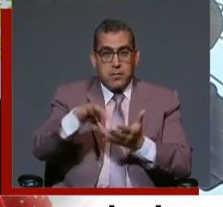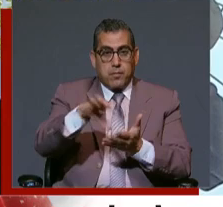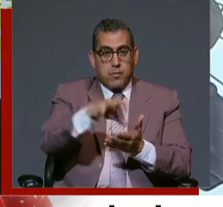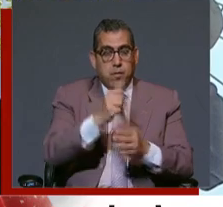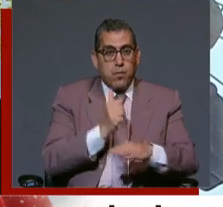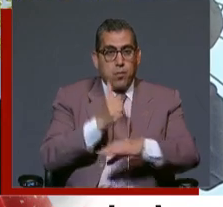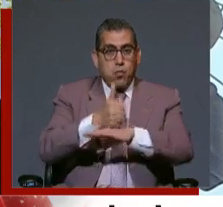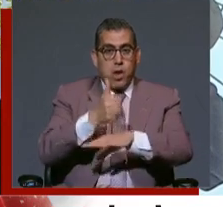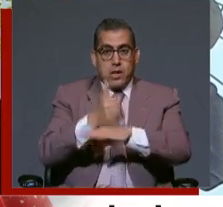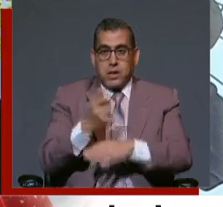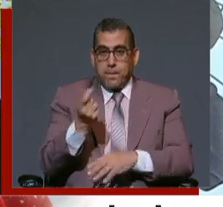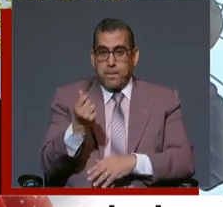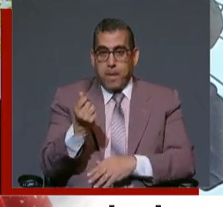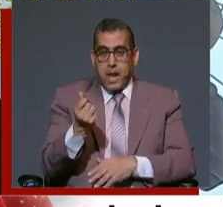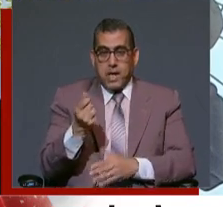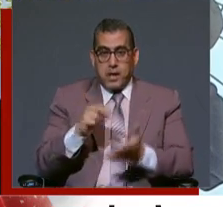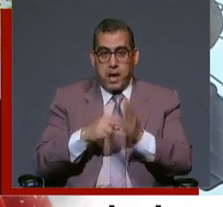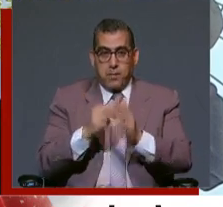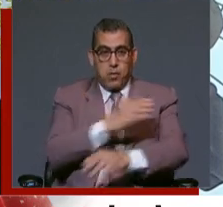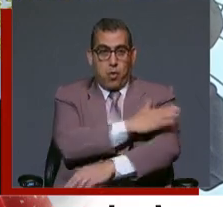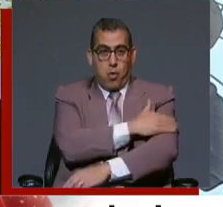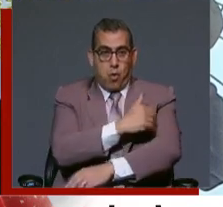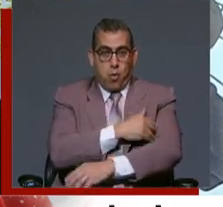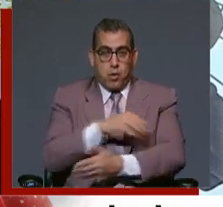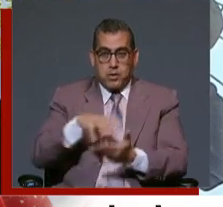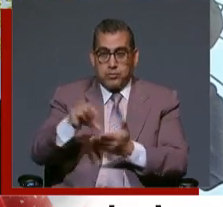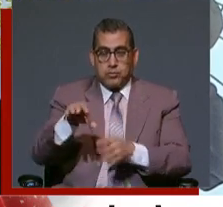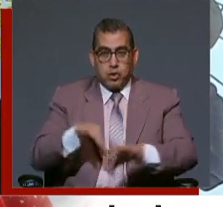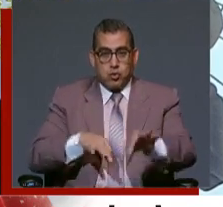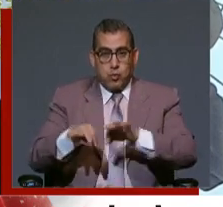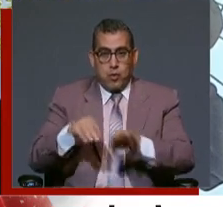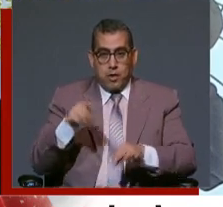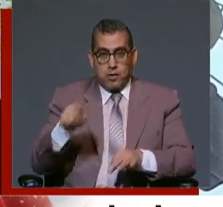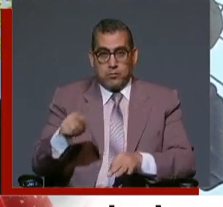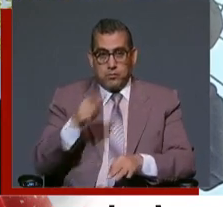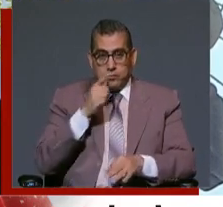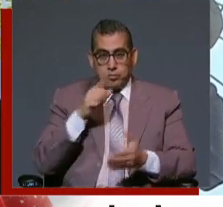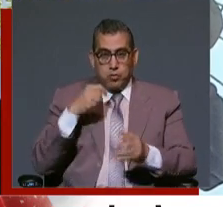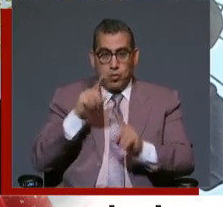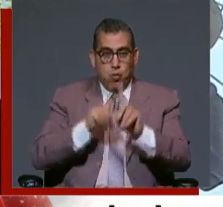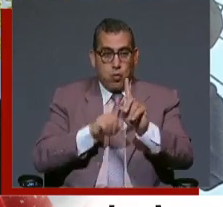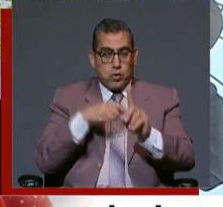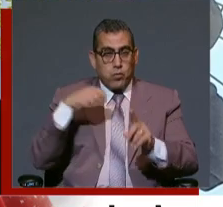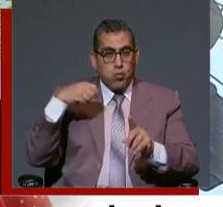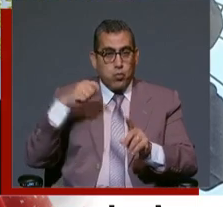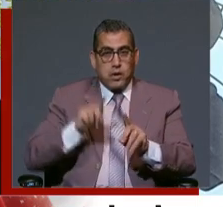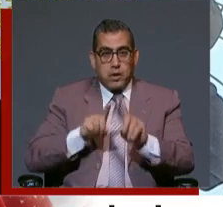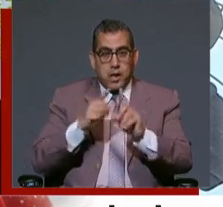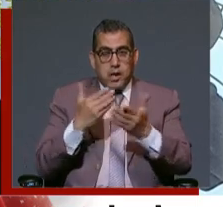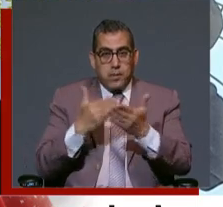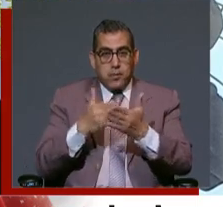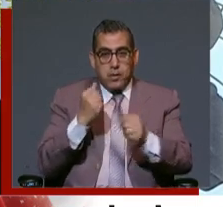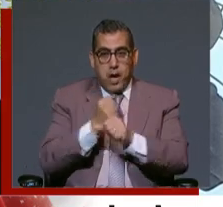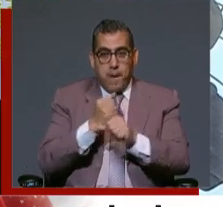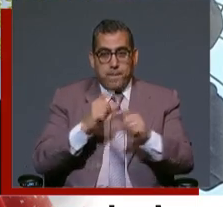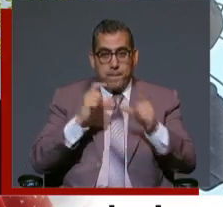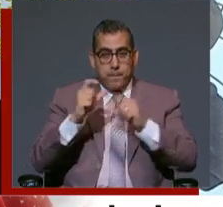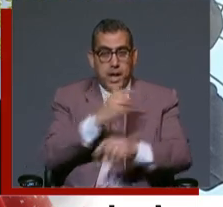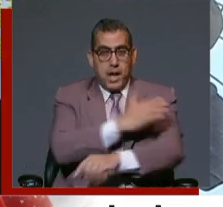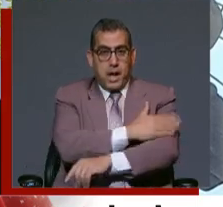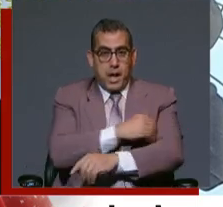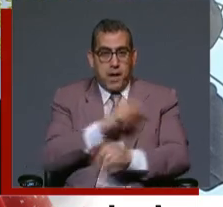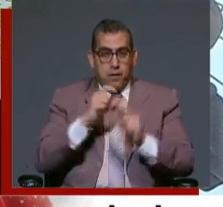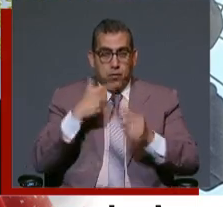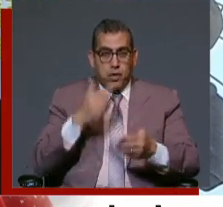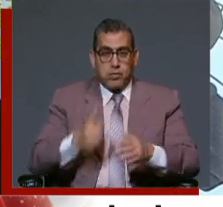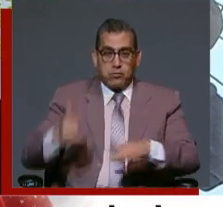والمؤسسات المالية، أعضاء السلك الدبلوماسي، المدراء التنفيذيون لمجموعة بنك التنمية الأفريقي، الإدارة